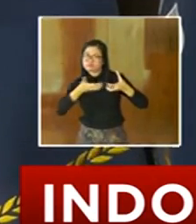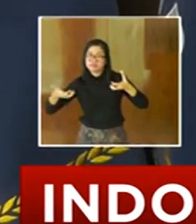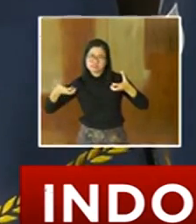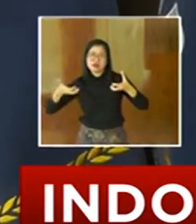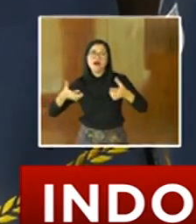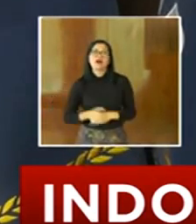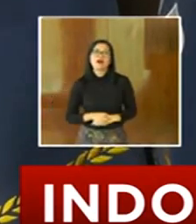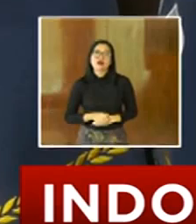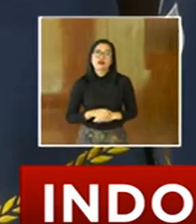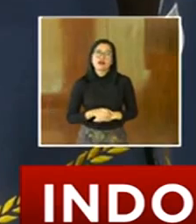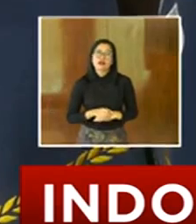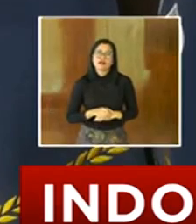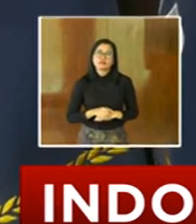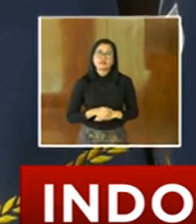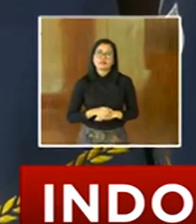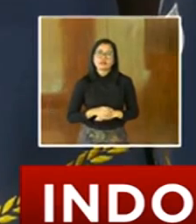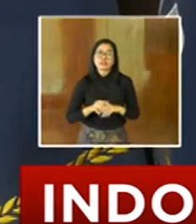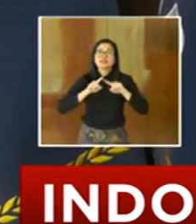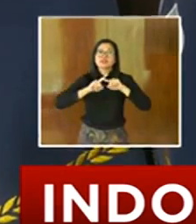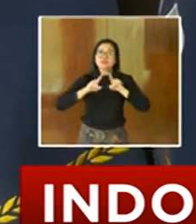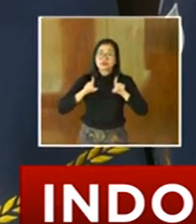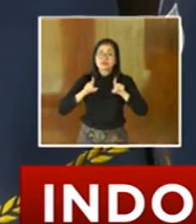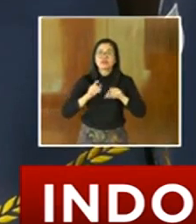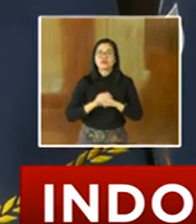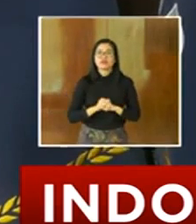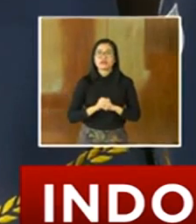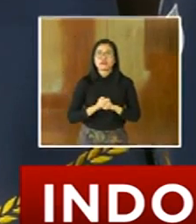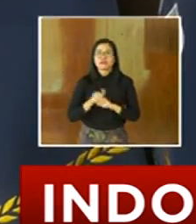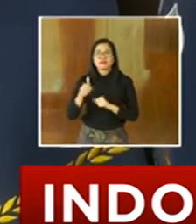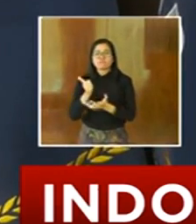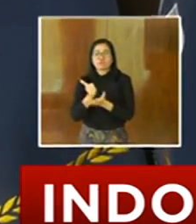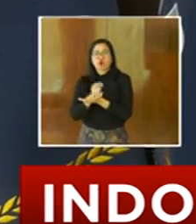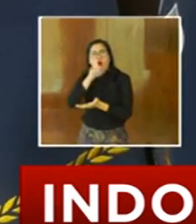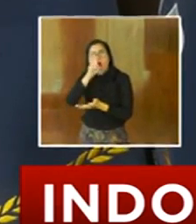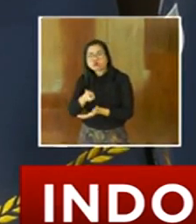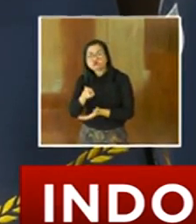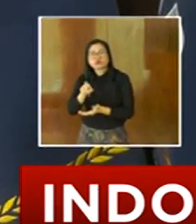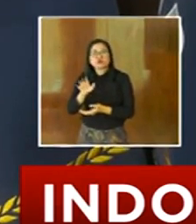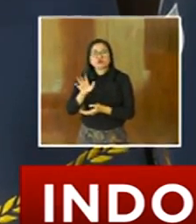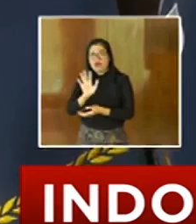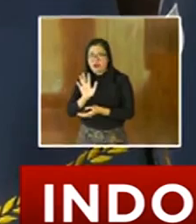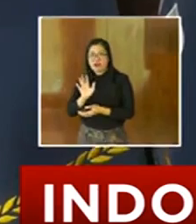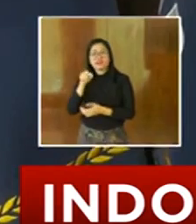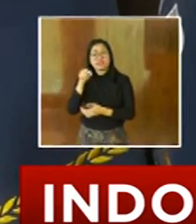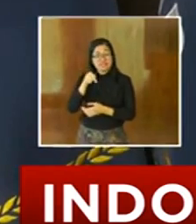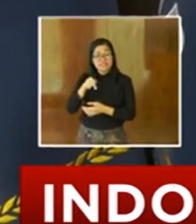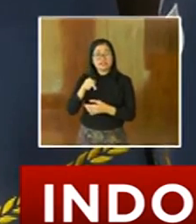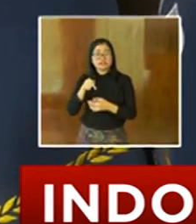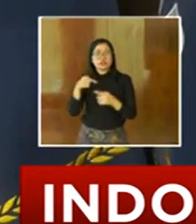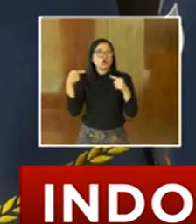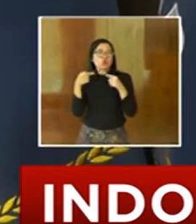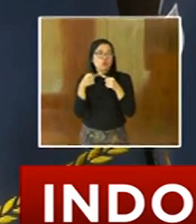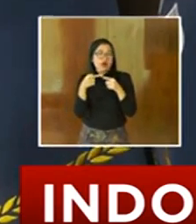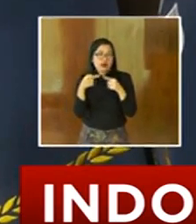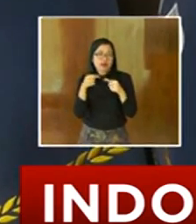baik namun bukan menjadi sesuatu yang mutlak ini yang kita lakukan di dalam kaitan dengan